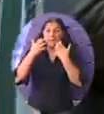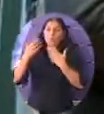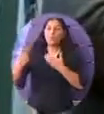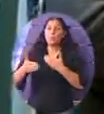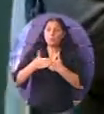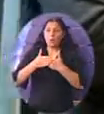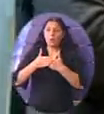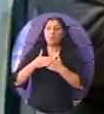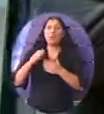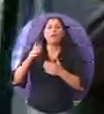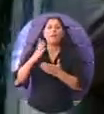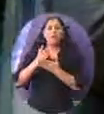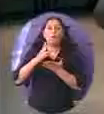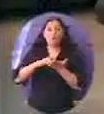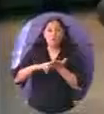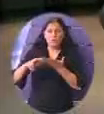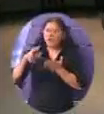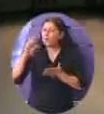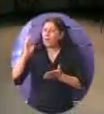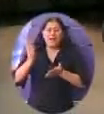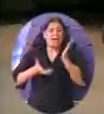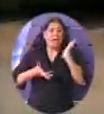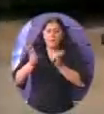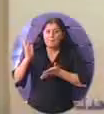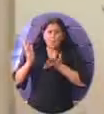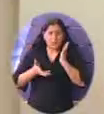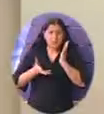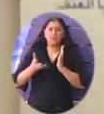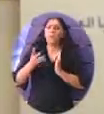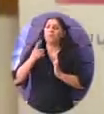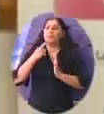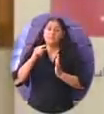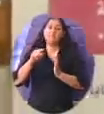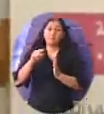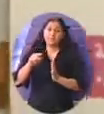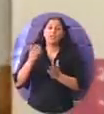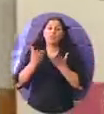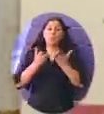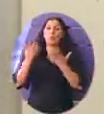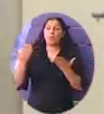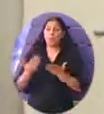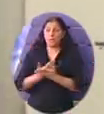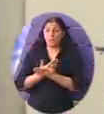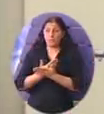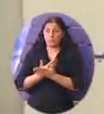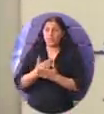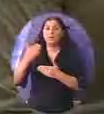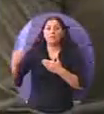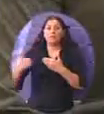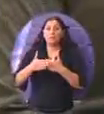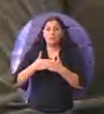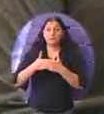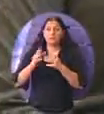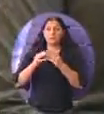א' שנגדעו לאחר 3 חודשים באלימות קשה, ממחישים את הצורך בשירות החדש הזה. הייתי נשואה